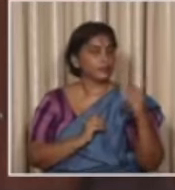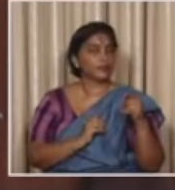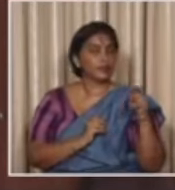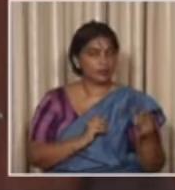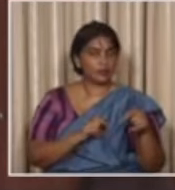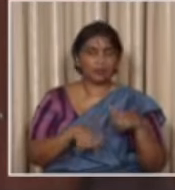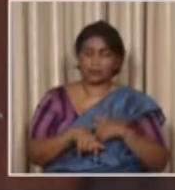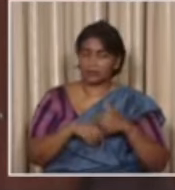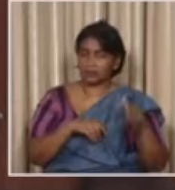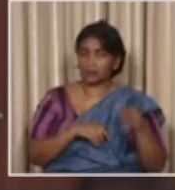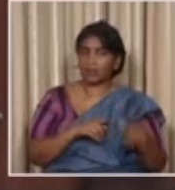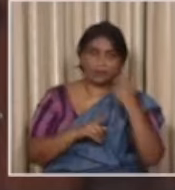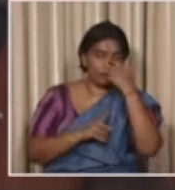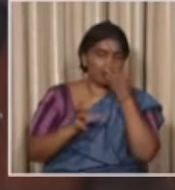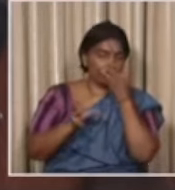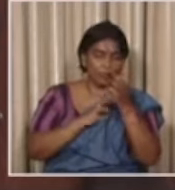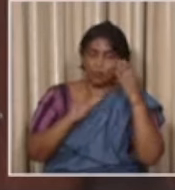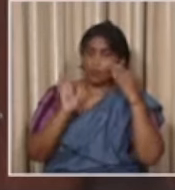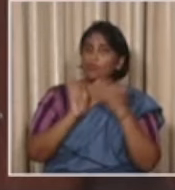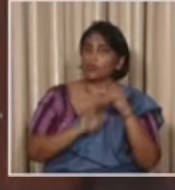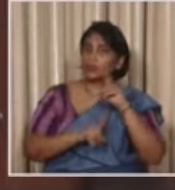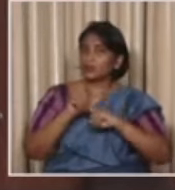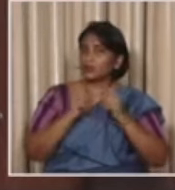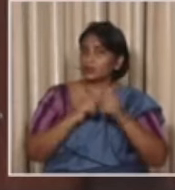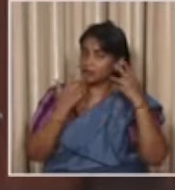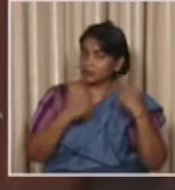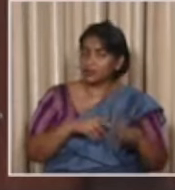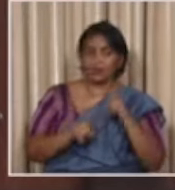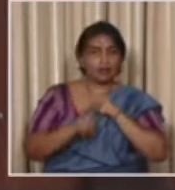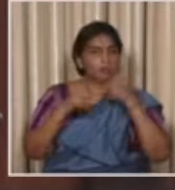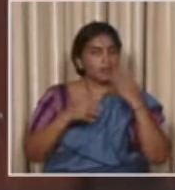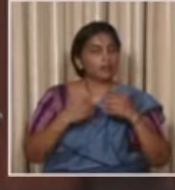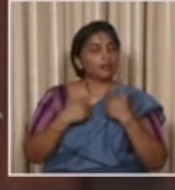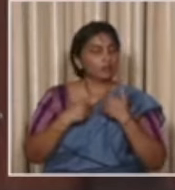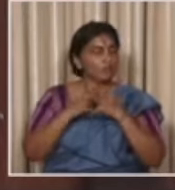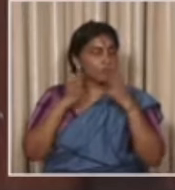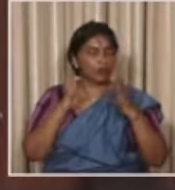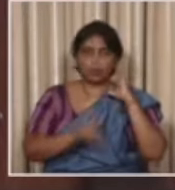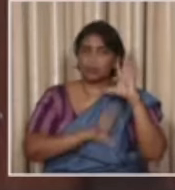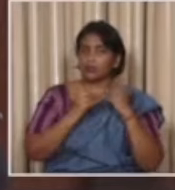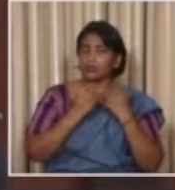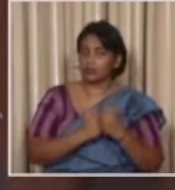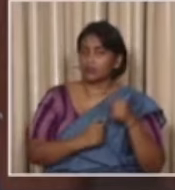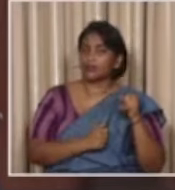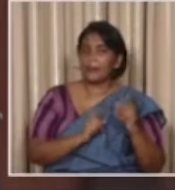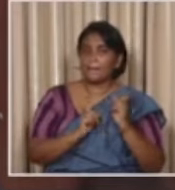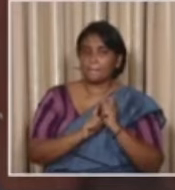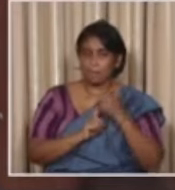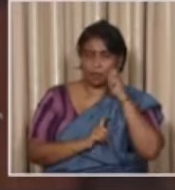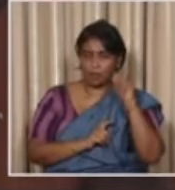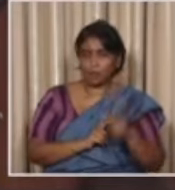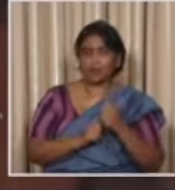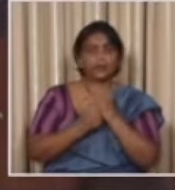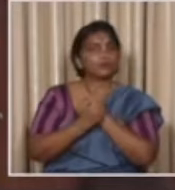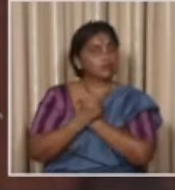එතනින් පස්සේ මේ වෙනකොට මේ පාස්කු ප්‍රහාරය පිටිබඳ කතා එළියට ආවන් පස්සේ කතා බහ එළියට ආවන් පස්සේ අපිට විශාල තොරතුරු රාශියක් ආවා. මේ පිල්ලියන් කියන පුද්ගලයාව